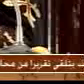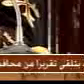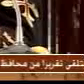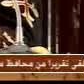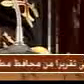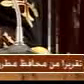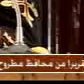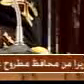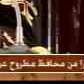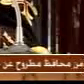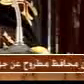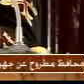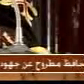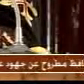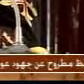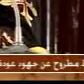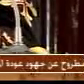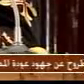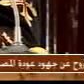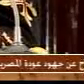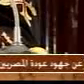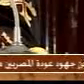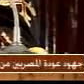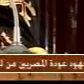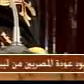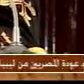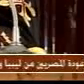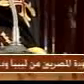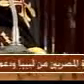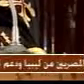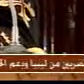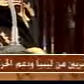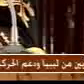متى البشير في الإصحاح 15 في عدد